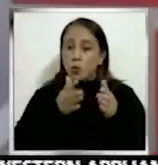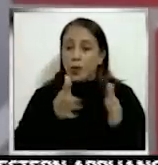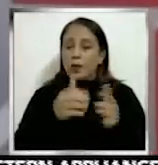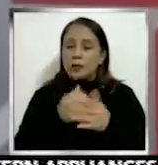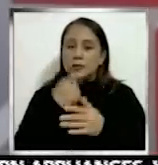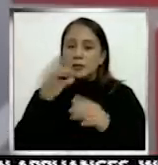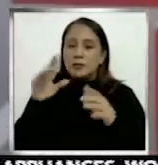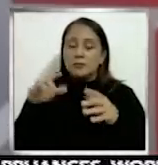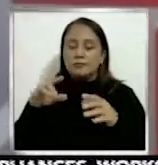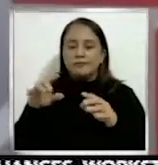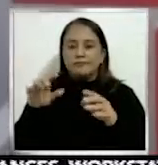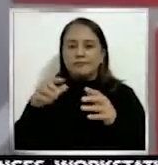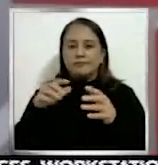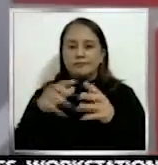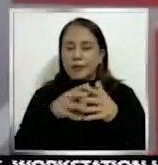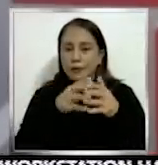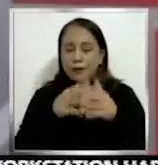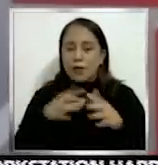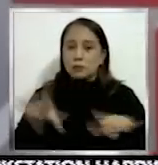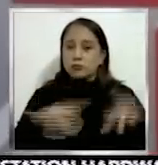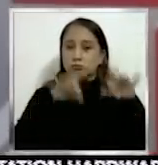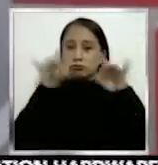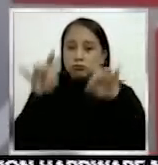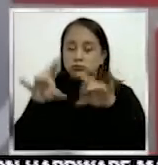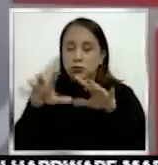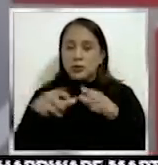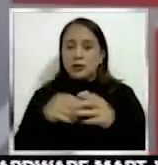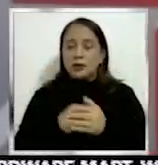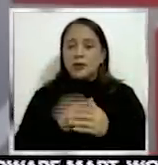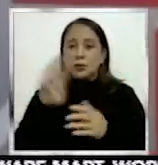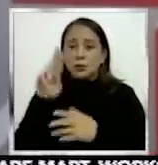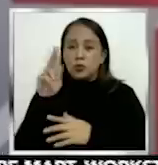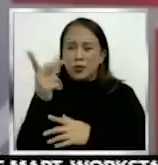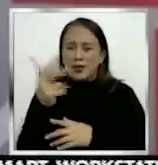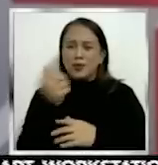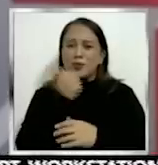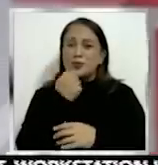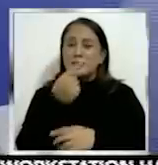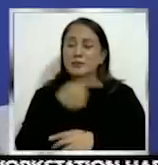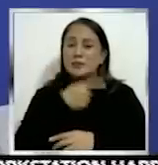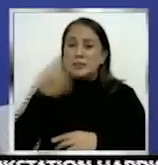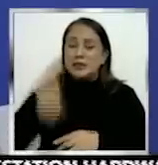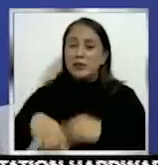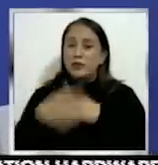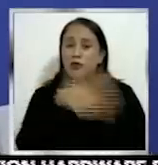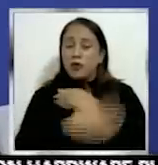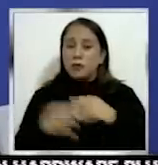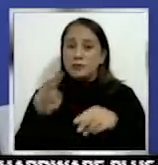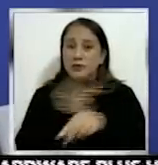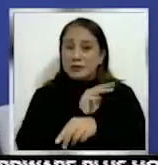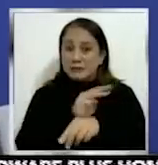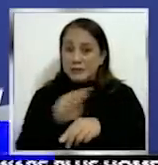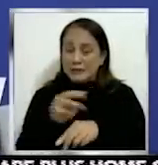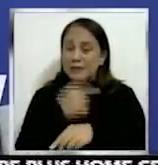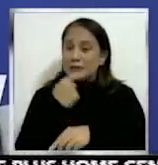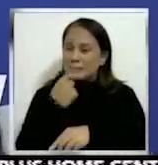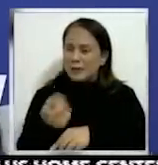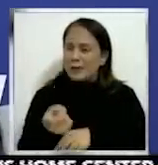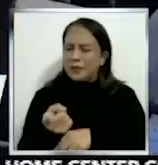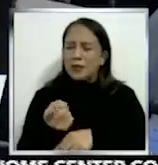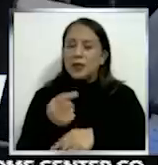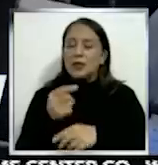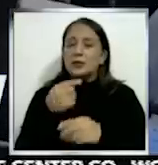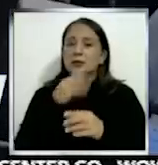na nuclear-powered submarine, ayon po yan sa Chinese Foreign Ministry. Ang sabi ng tagapagsalita na si